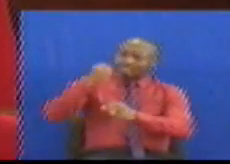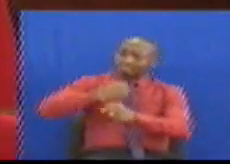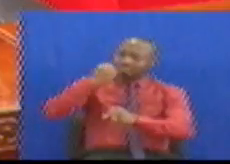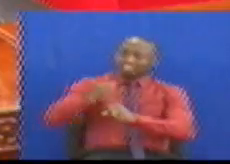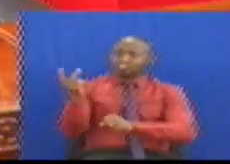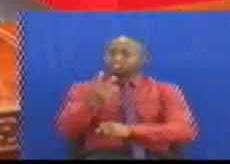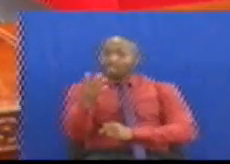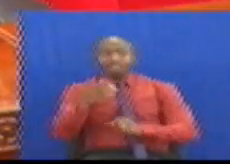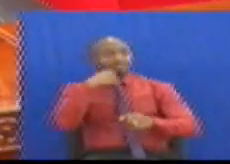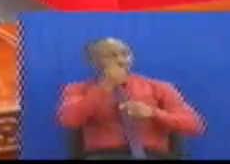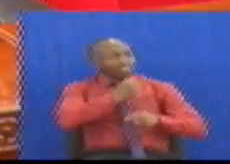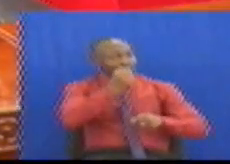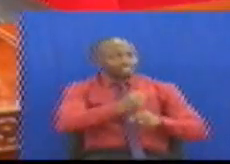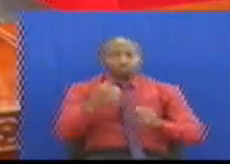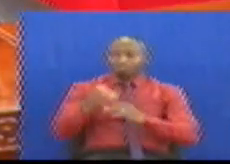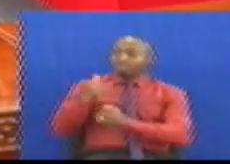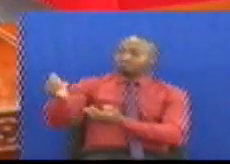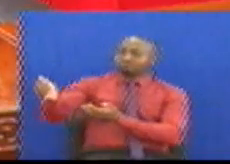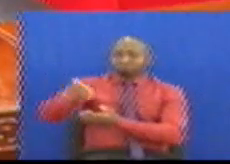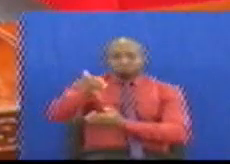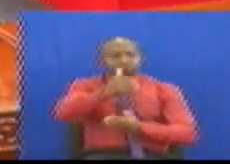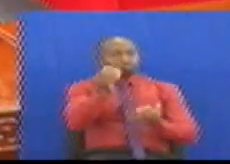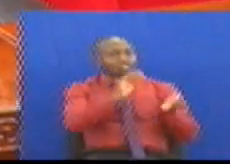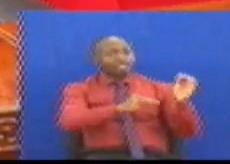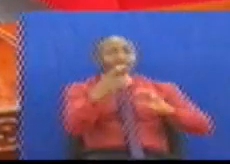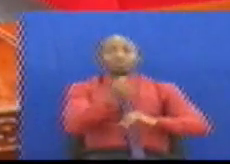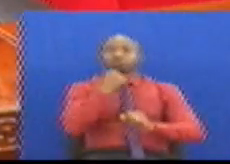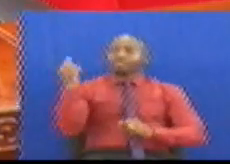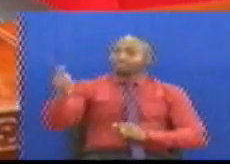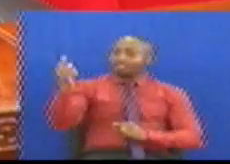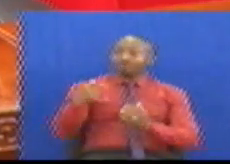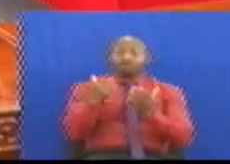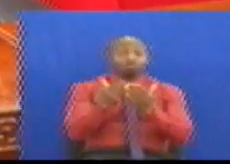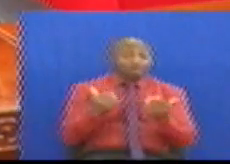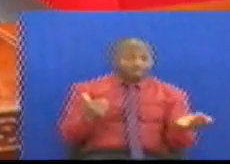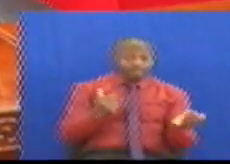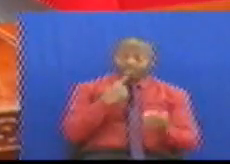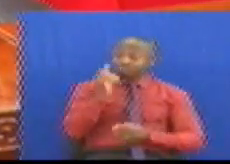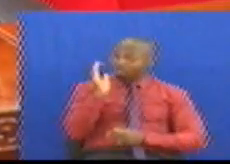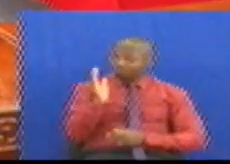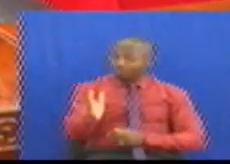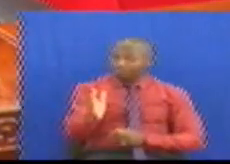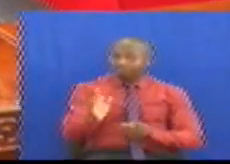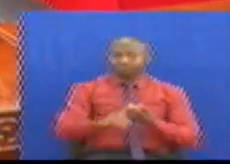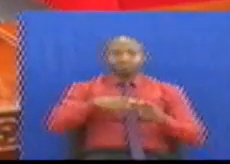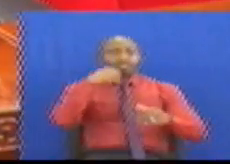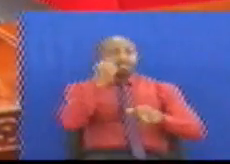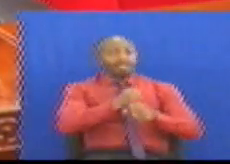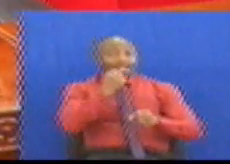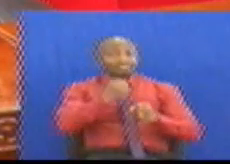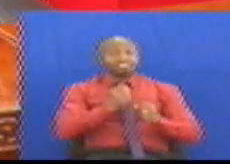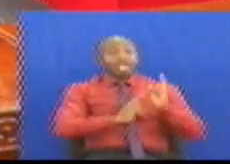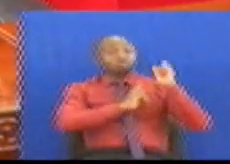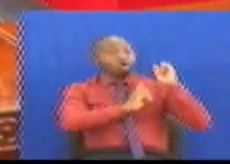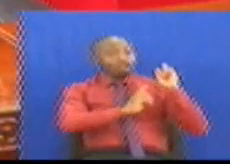Wafanye uzalishaji, wapate kipato, wachangie pato la taifa. Kwa nini nasema hivi Mheshimiwa Naibu Spika? Kazi ya dola duniani kote